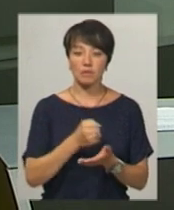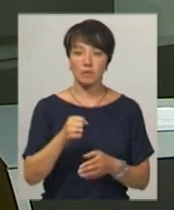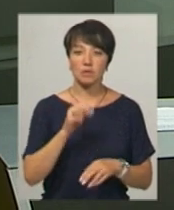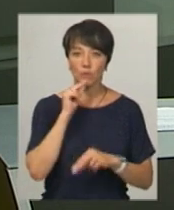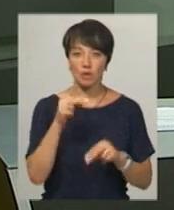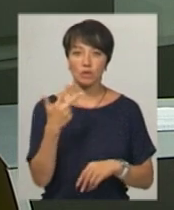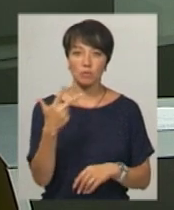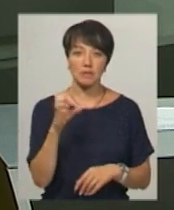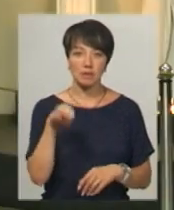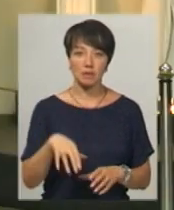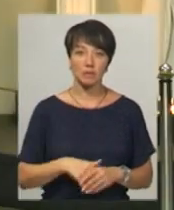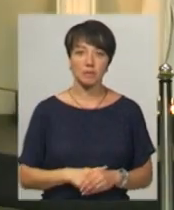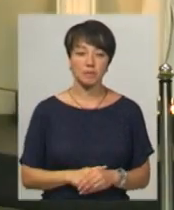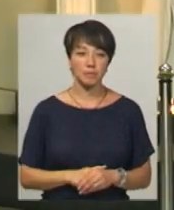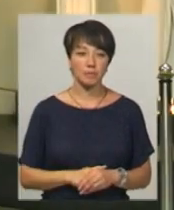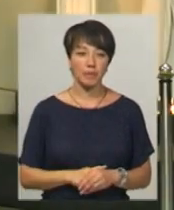трьома статтями.